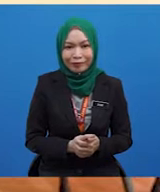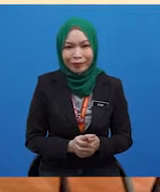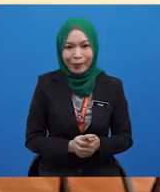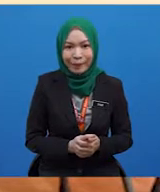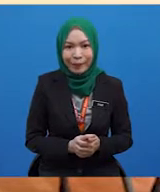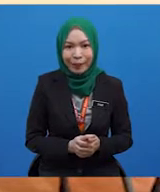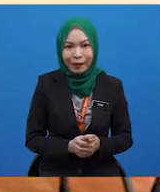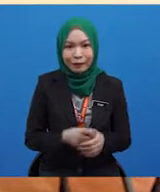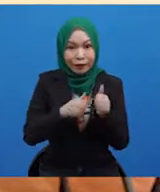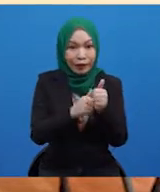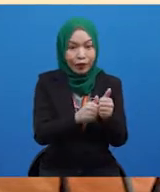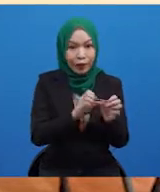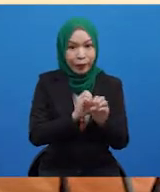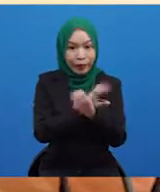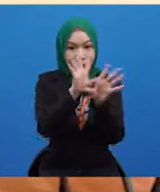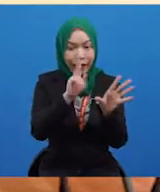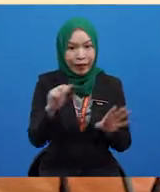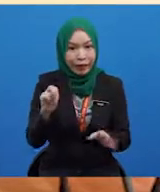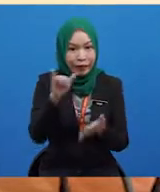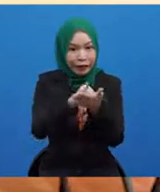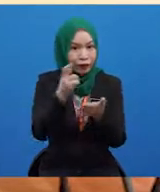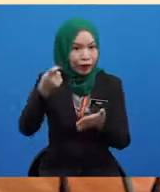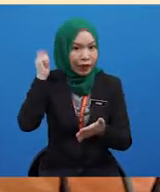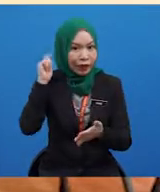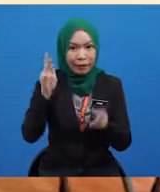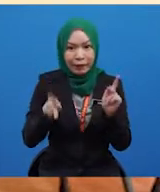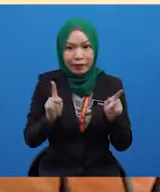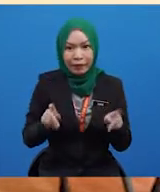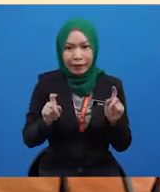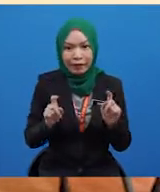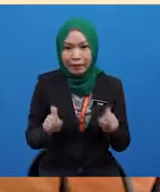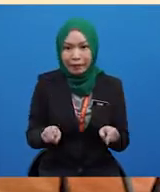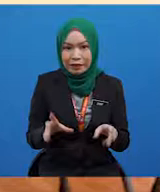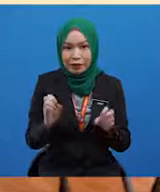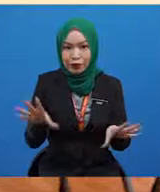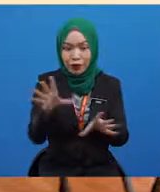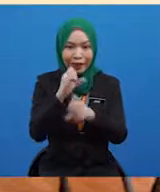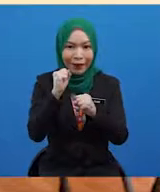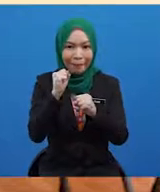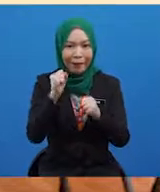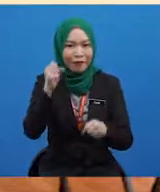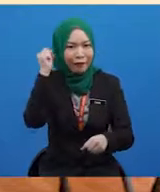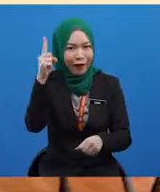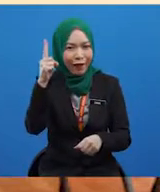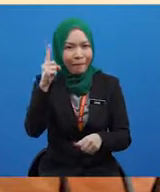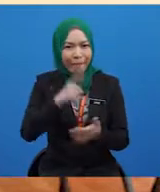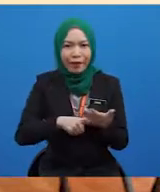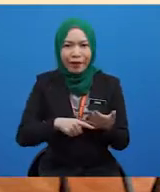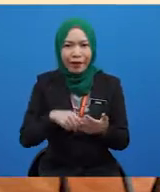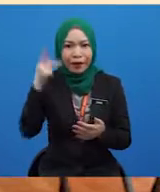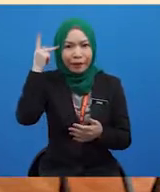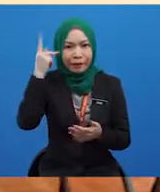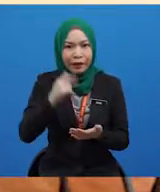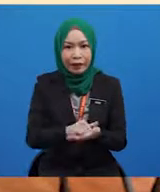Berdasarkan penerangan tersebut, cikgu berharap para pelajar telah dapat memahami konsep wacana dan keutuhan